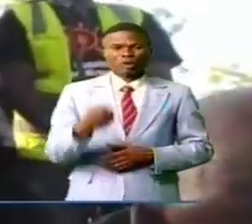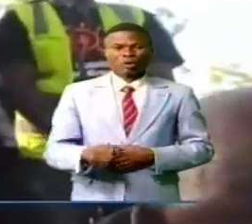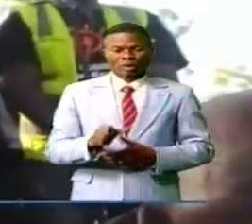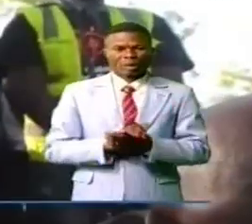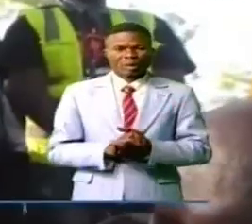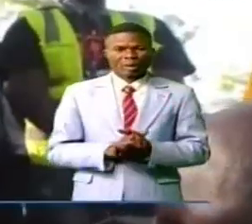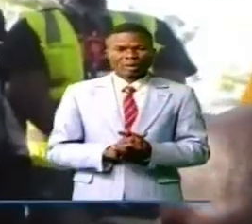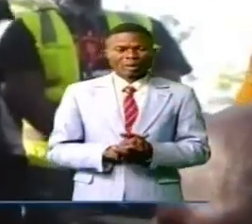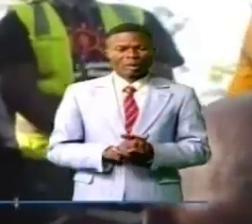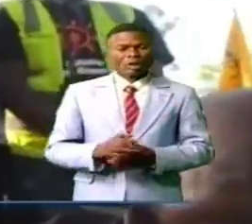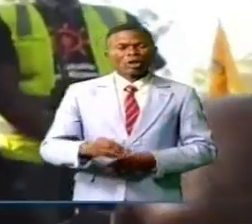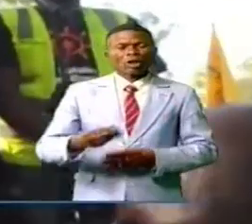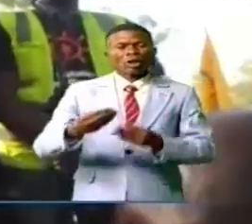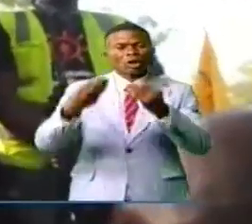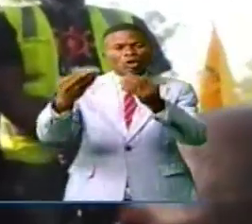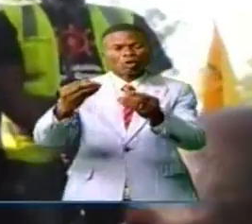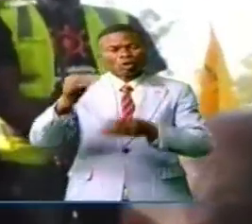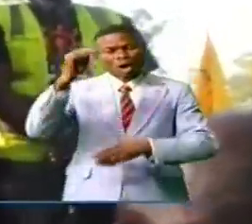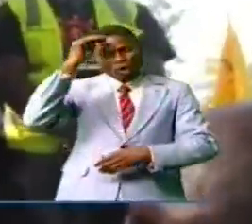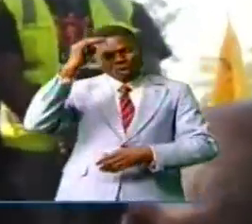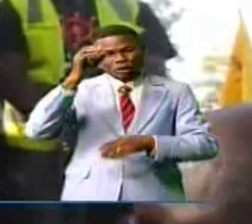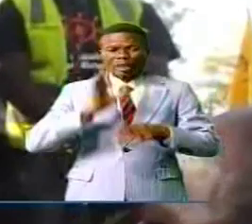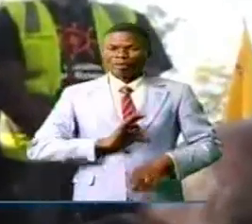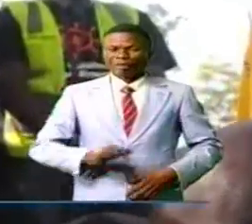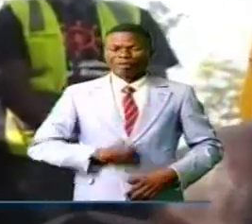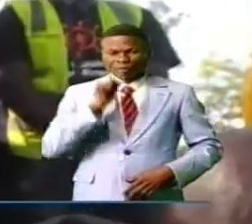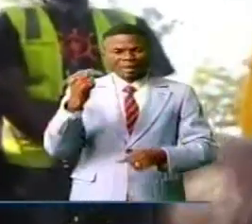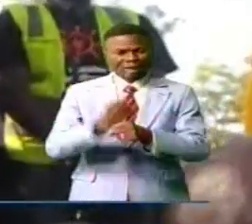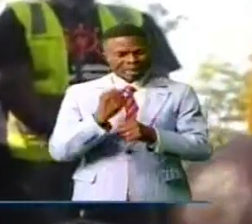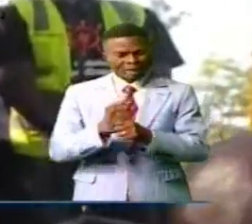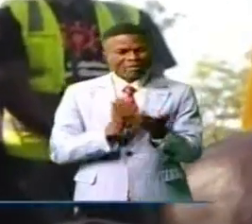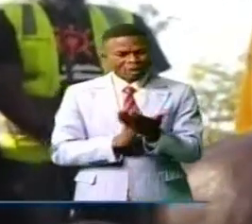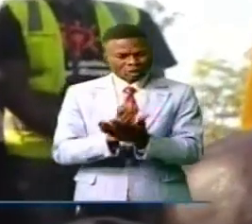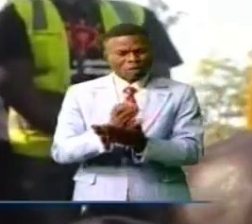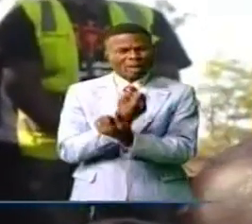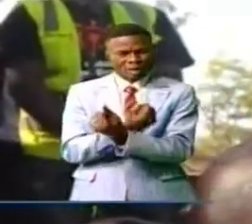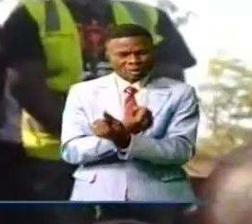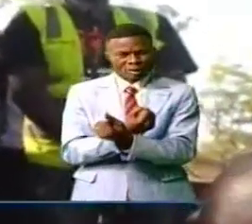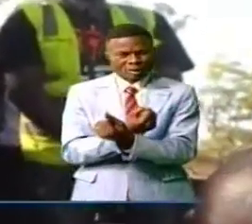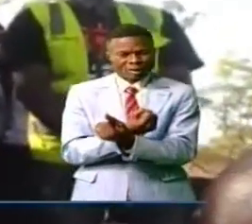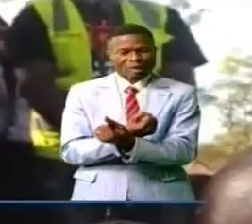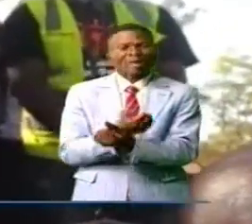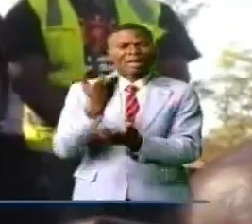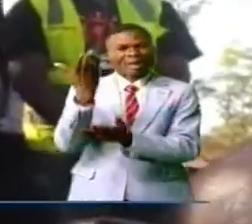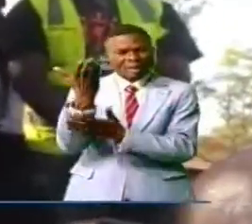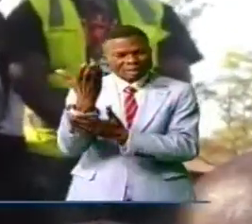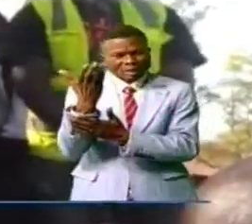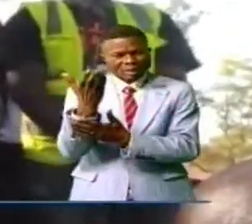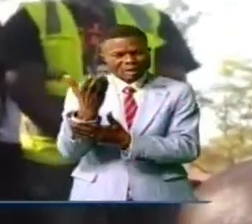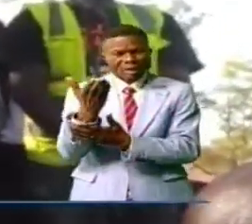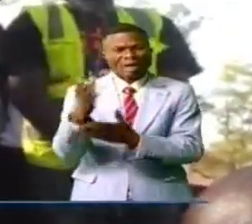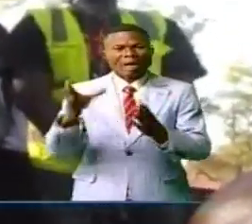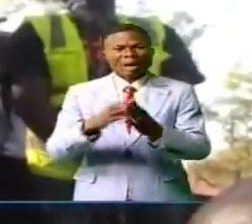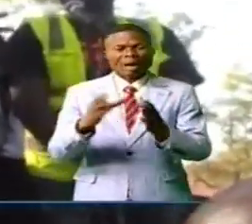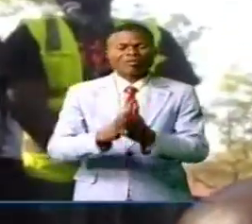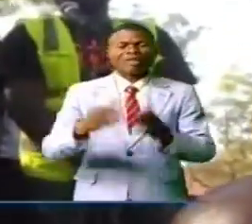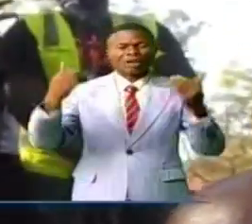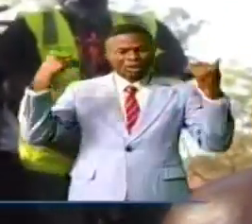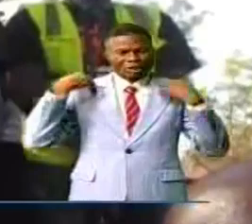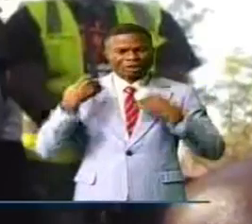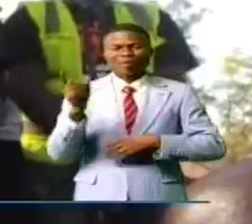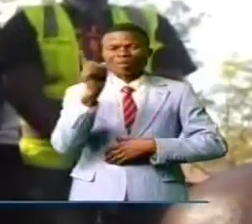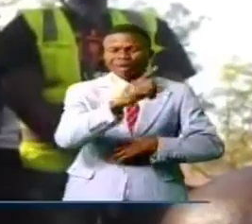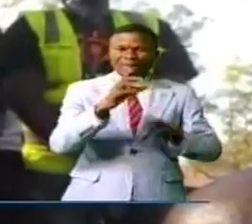Ne faites pas la honte au chef de l'État. Travaillez dans la discipline. Faites vos réclamations par l'entremise de vos chefs dans